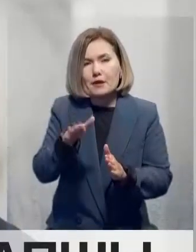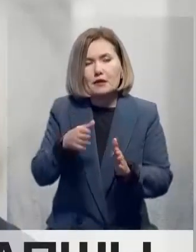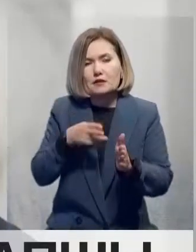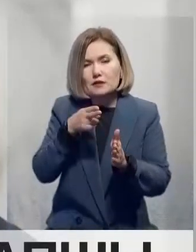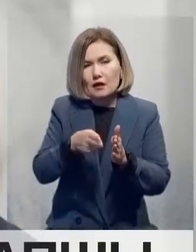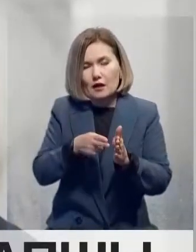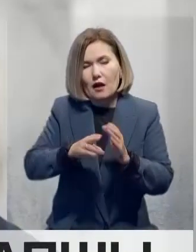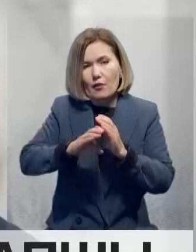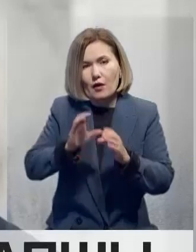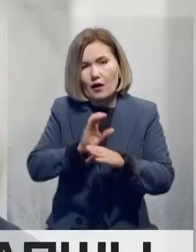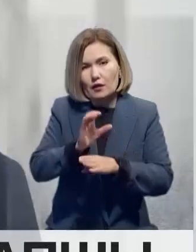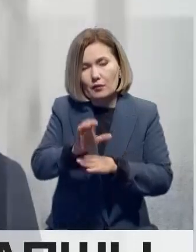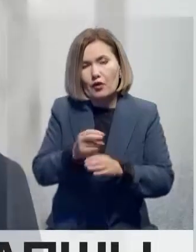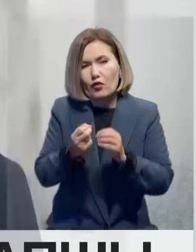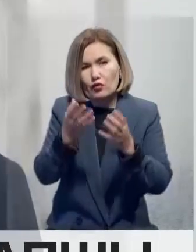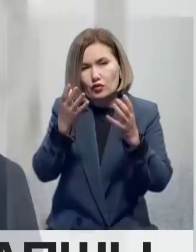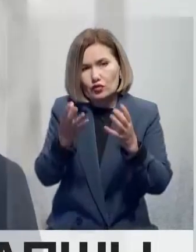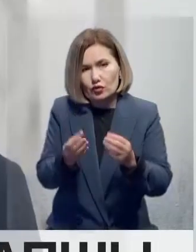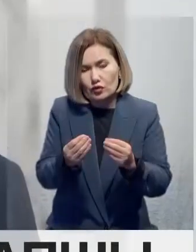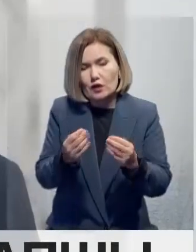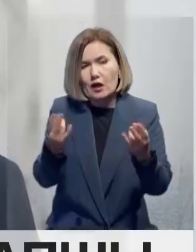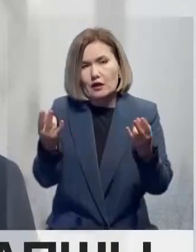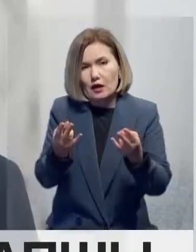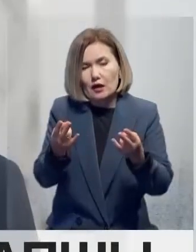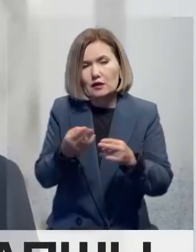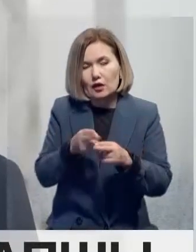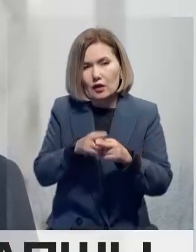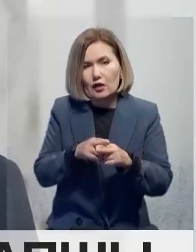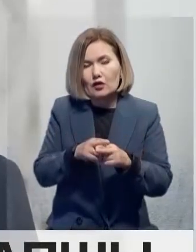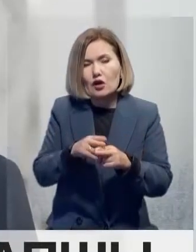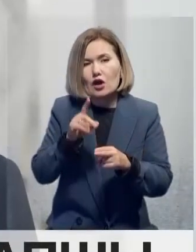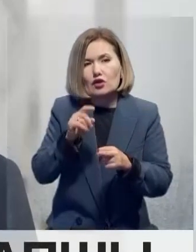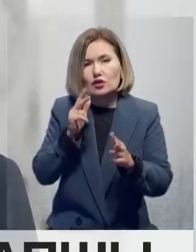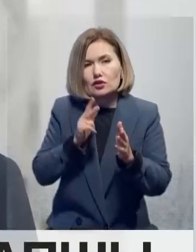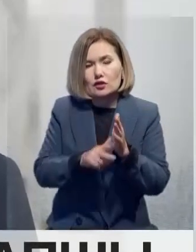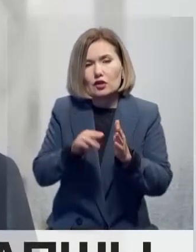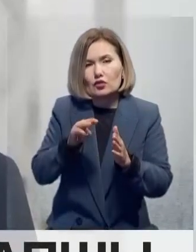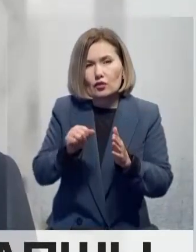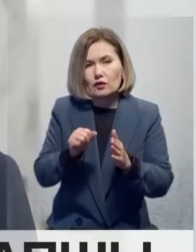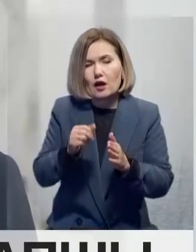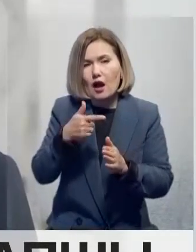жеткенше 10-13 күн уақыт алады. 5 вагонның көлемі бұл 180 тоннан құрап отыр.